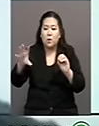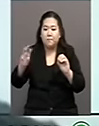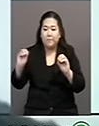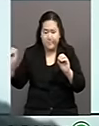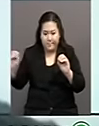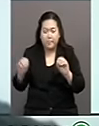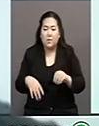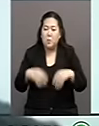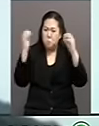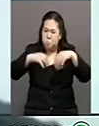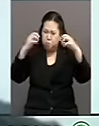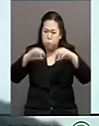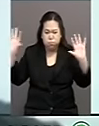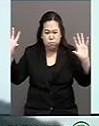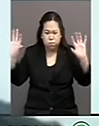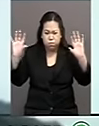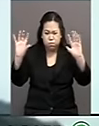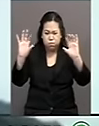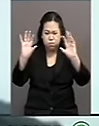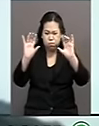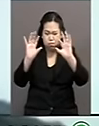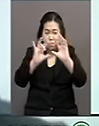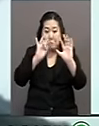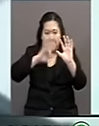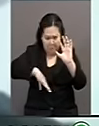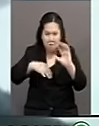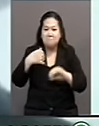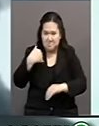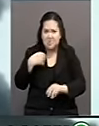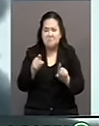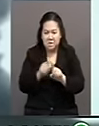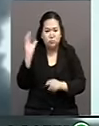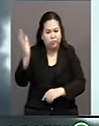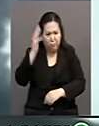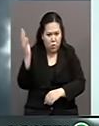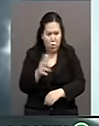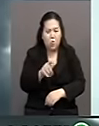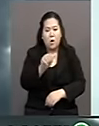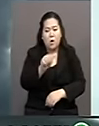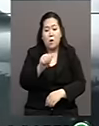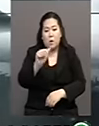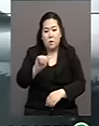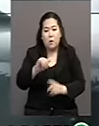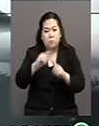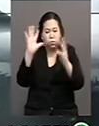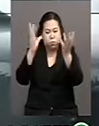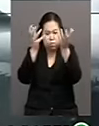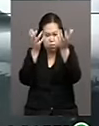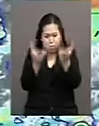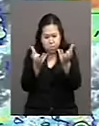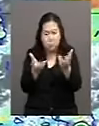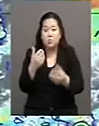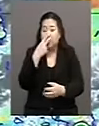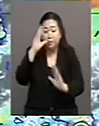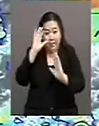หนแน่นเหล่านี้ก็จะมความรุนแรงน้อง ภายุ รีเปริชั่นหอว้ ๆ ย่อมคามปดอากาศต่ำเพื่ทจะเห็นภาพชดเจ็มากกงข้